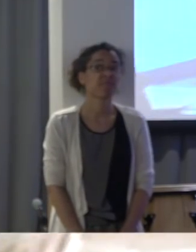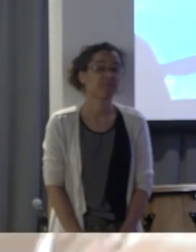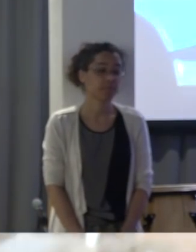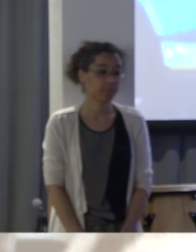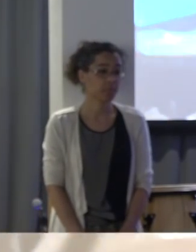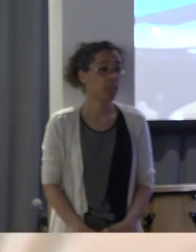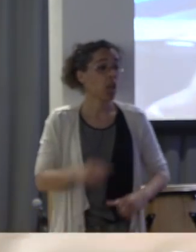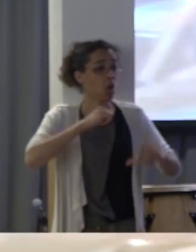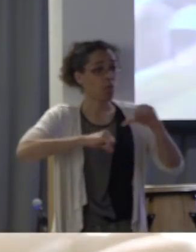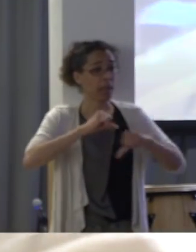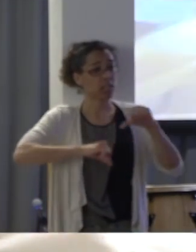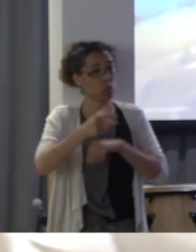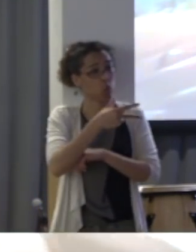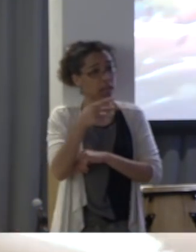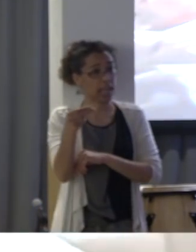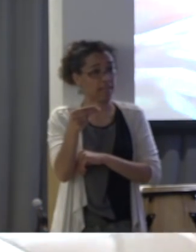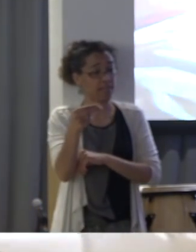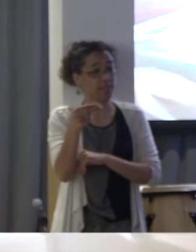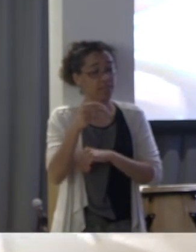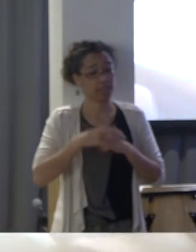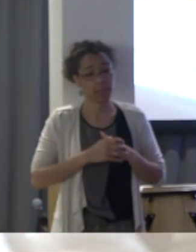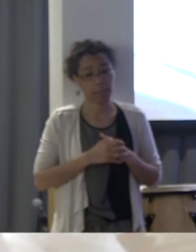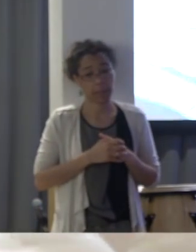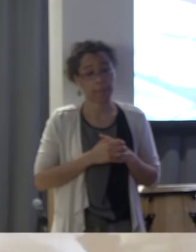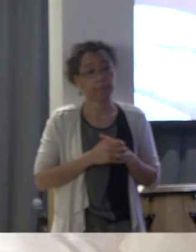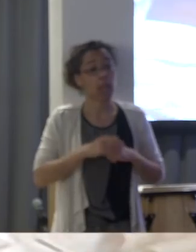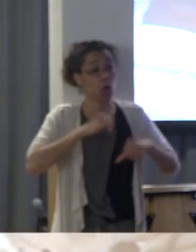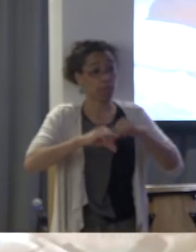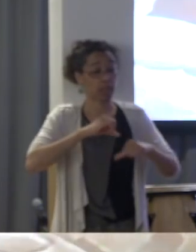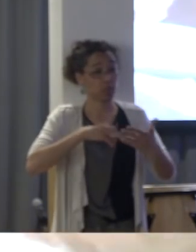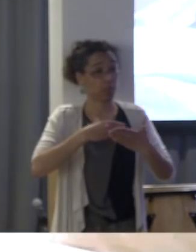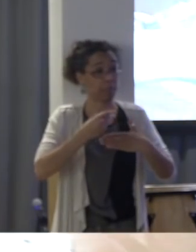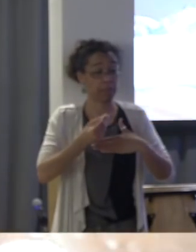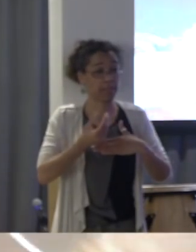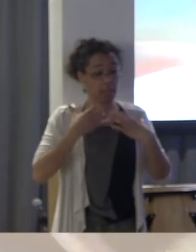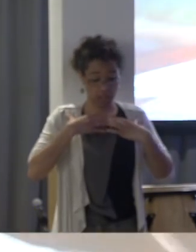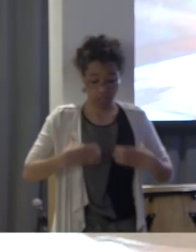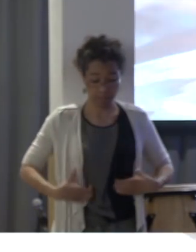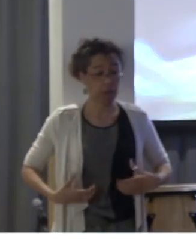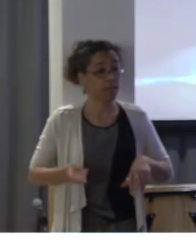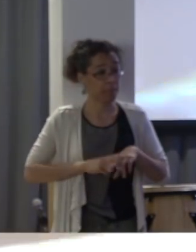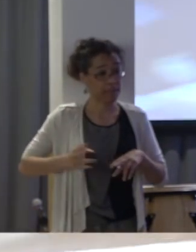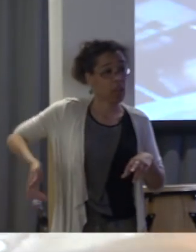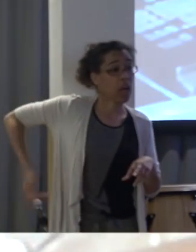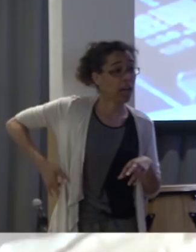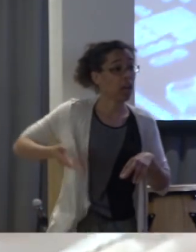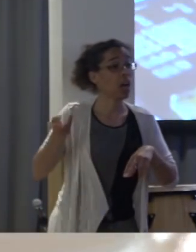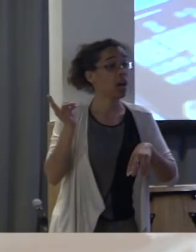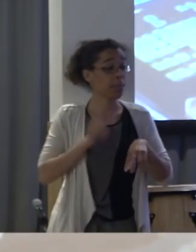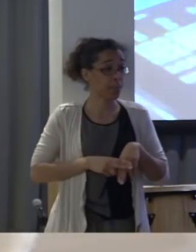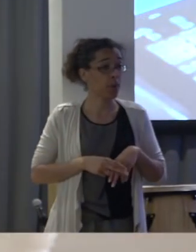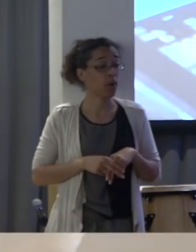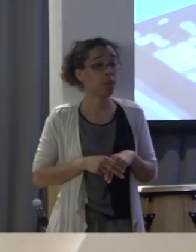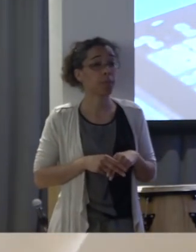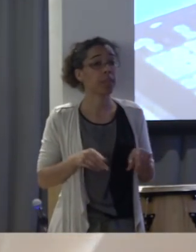Une grave opération. À la sortie de cette opération, le poumon, le rein, le poumon